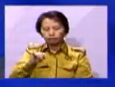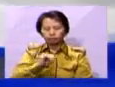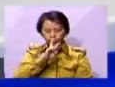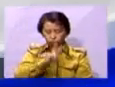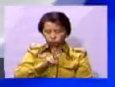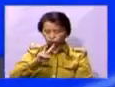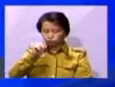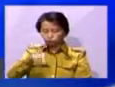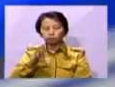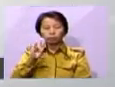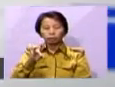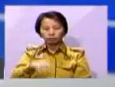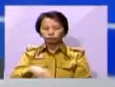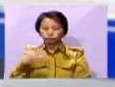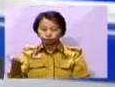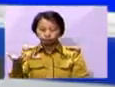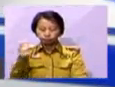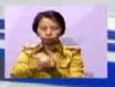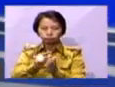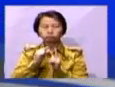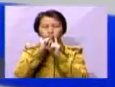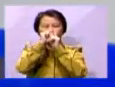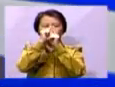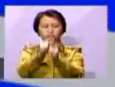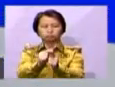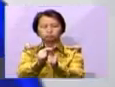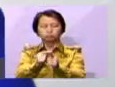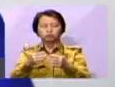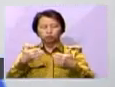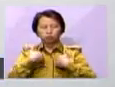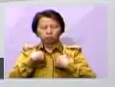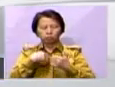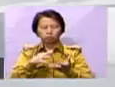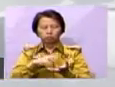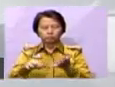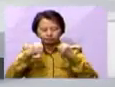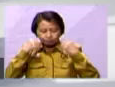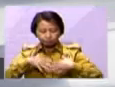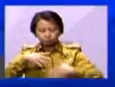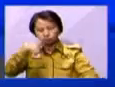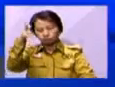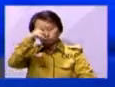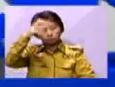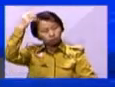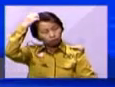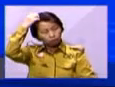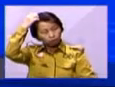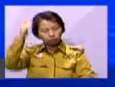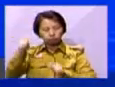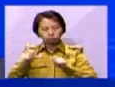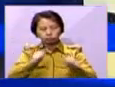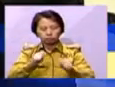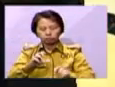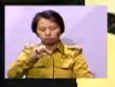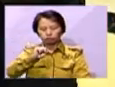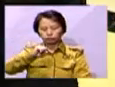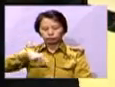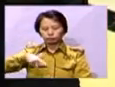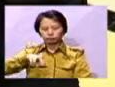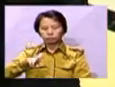Ogos lepas. Beliau dilaporkan mengeluarkan kenyataan mengenai kekesalan Kerajaan Negeri Selangor terhadap tindakan